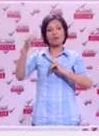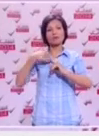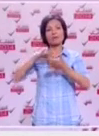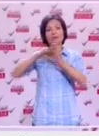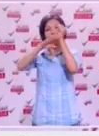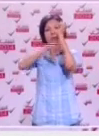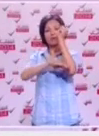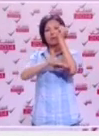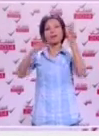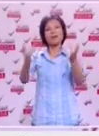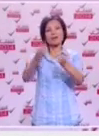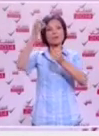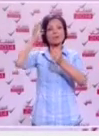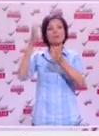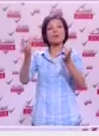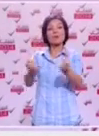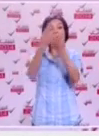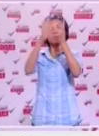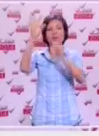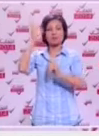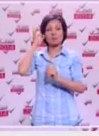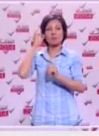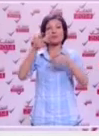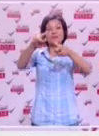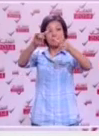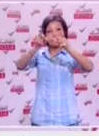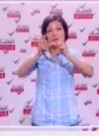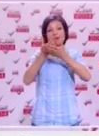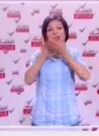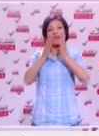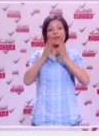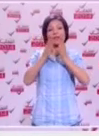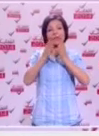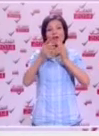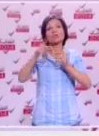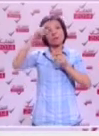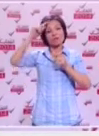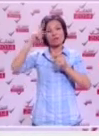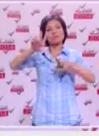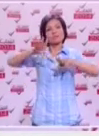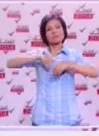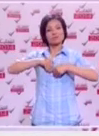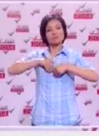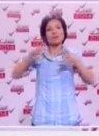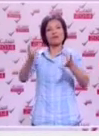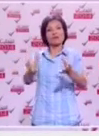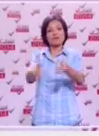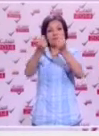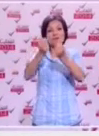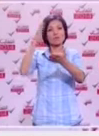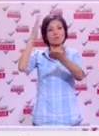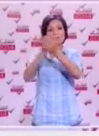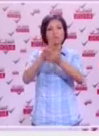طاقات الحزب في خدمه تونس وفي خدمه الشعب التونسي ان منحتمون ثقتكم نتعهد للشعب التونسي اولا باشتيتات الارهاب